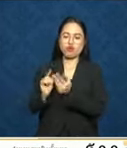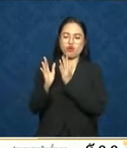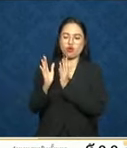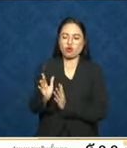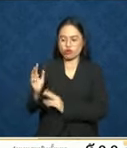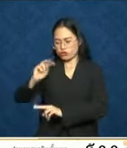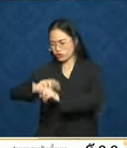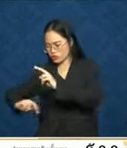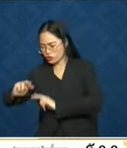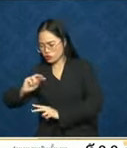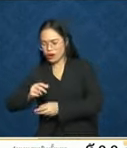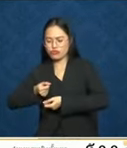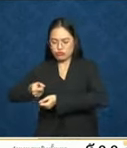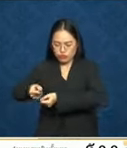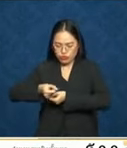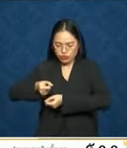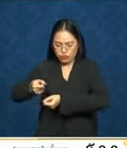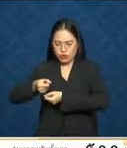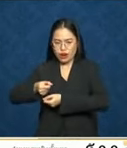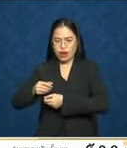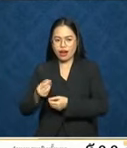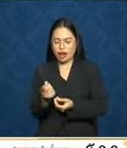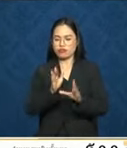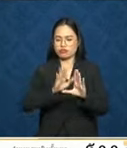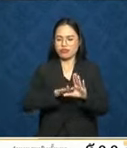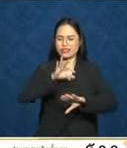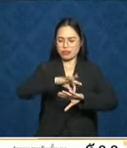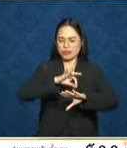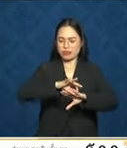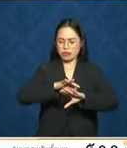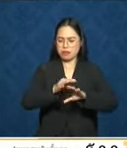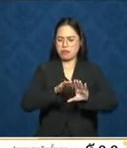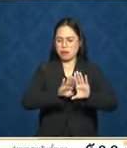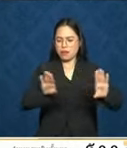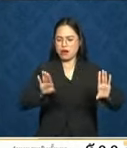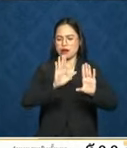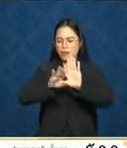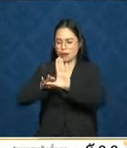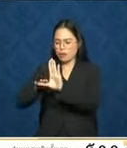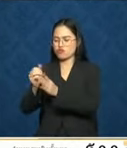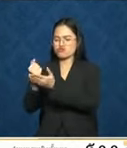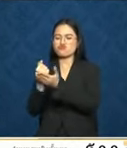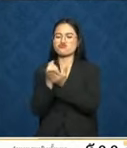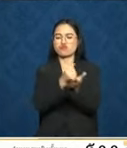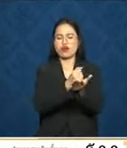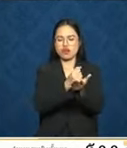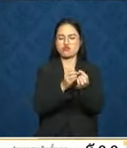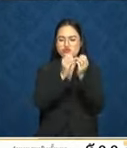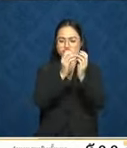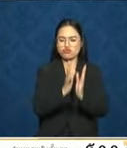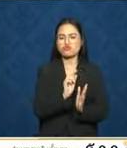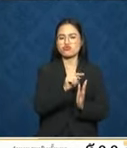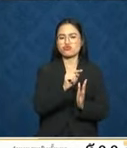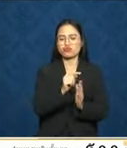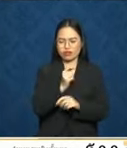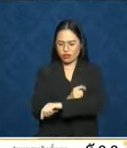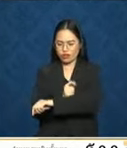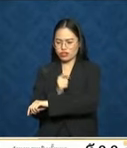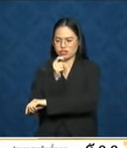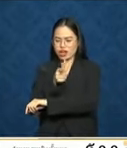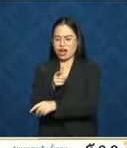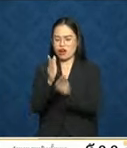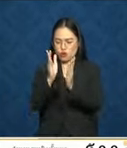งเรียนที่ขาดแคลนด้วยค่ะเพราะนั่นจะช่วยลดภาระให้กับคุณครูเป็นอย่างมากนะคะรวมถึงยังเกิดการจ้างงานในชุม